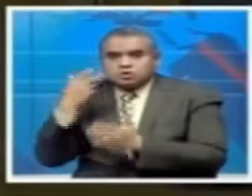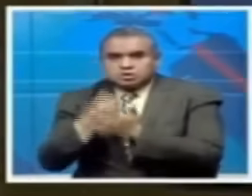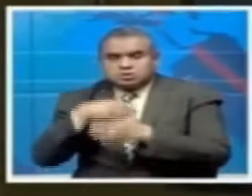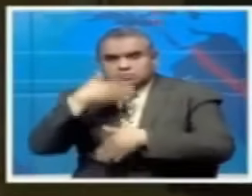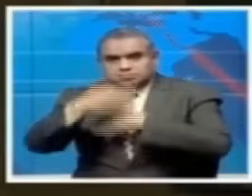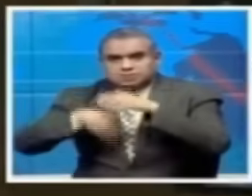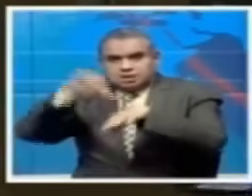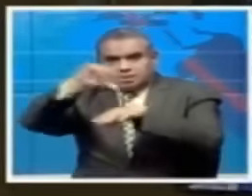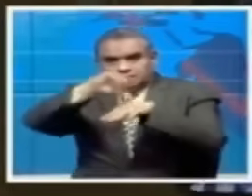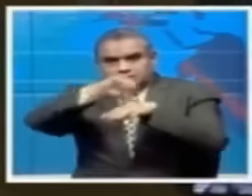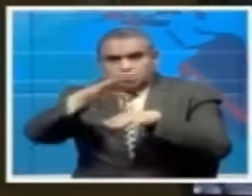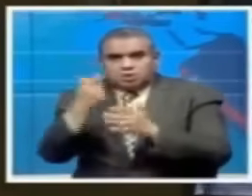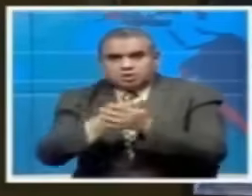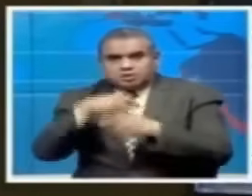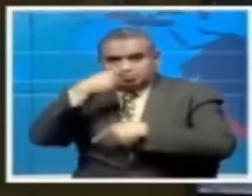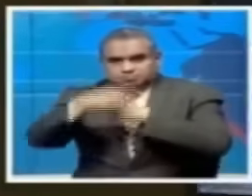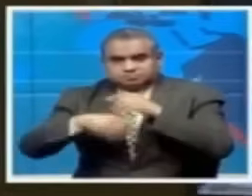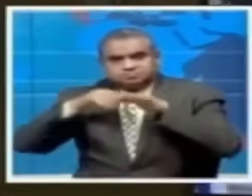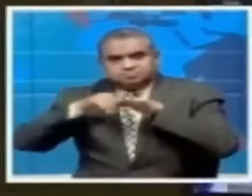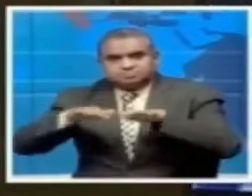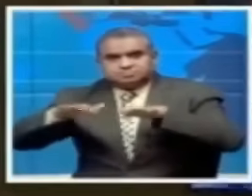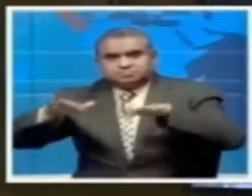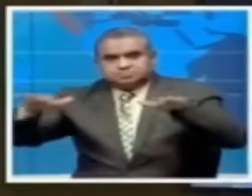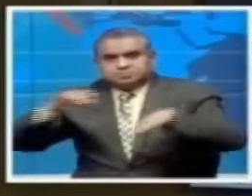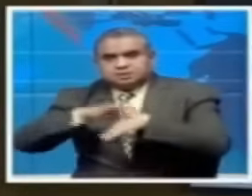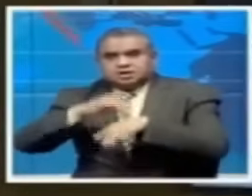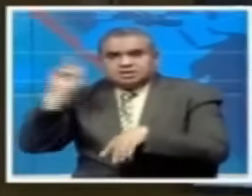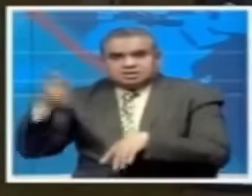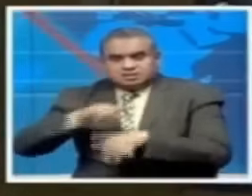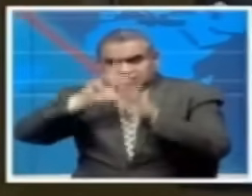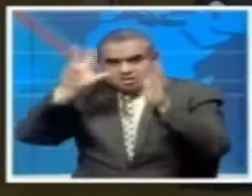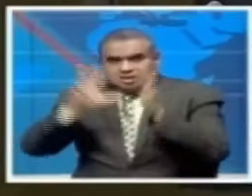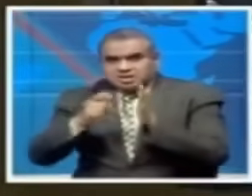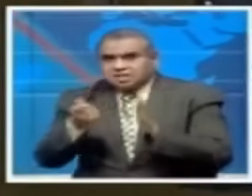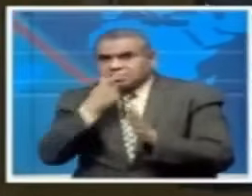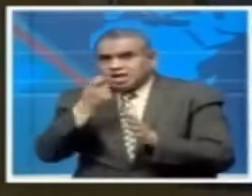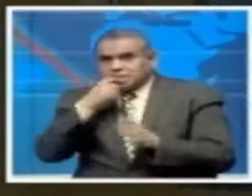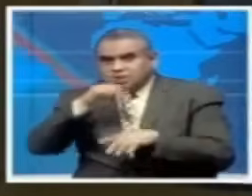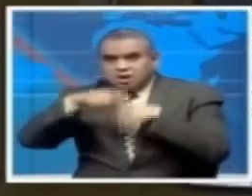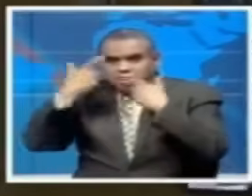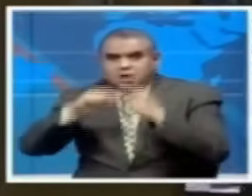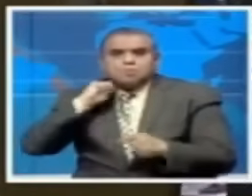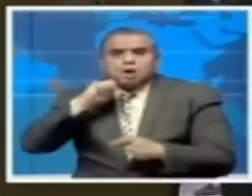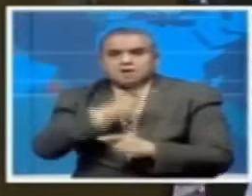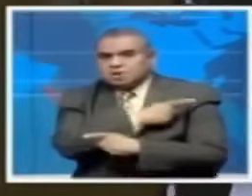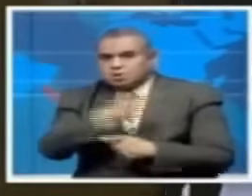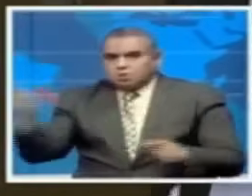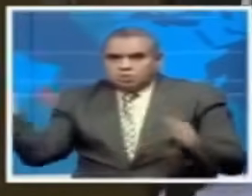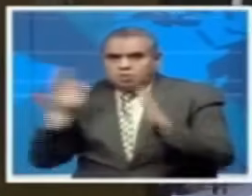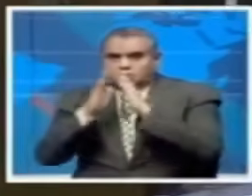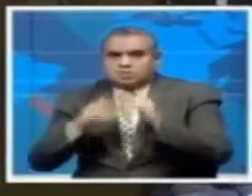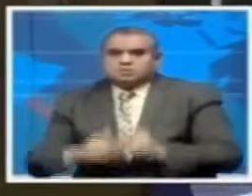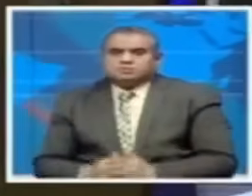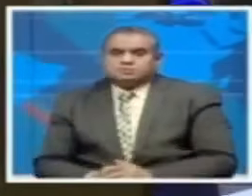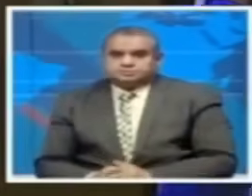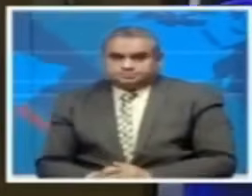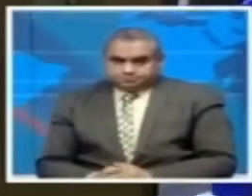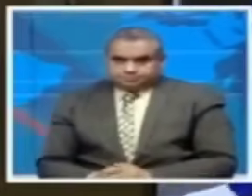تحديد المواقع المناسبة لتعميم نموذج هذه الصيدليات بجميع المحافظات.